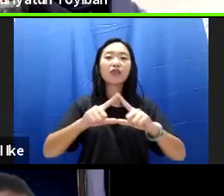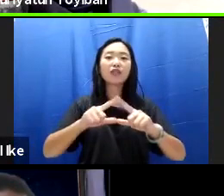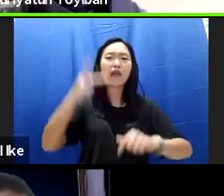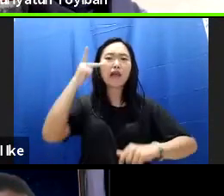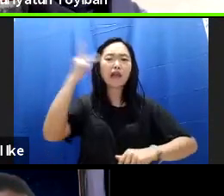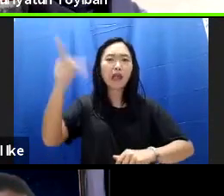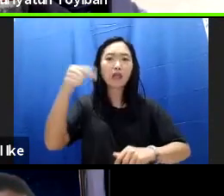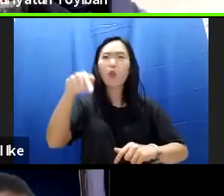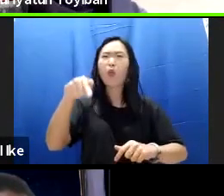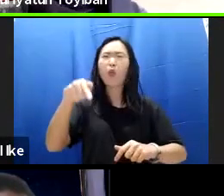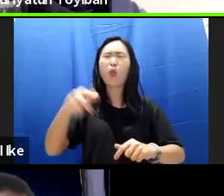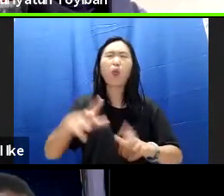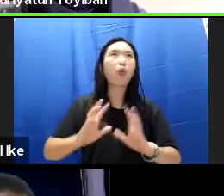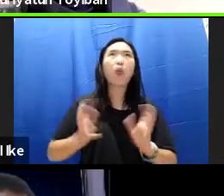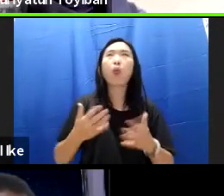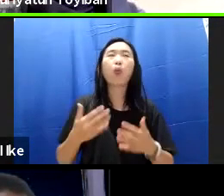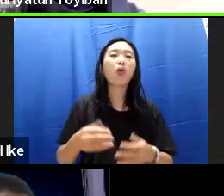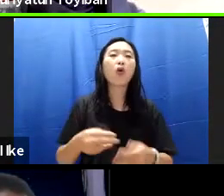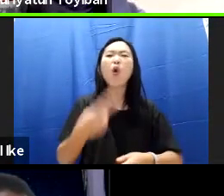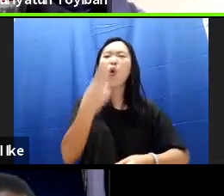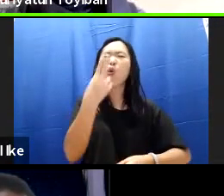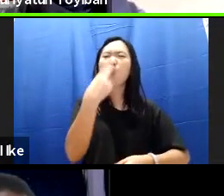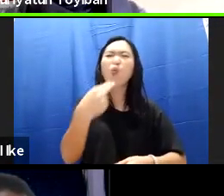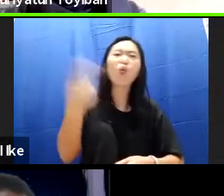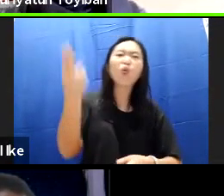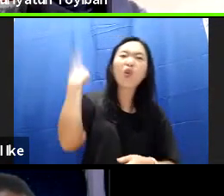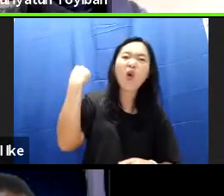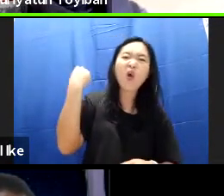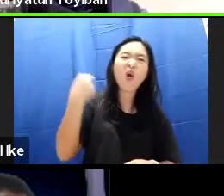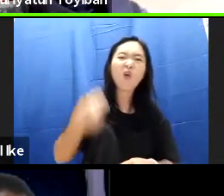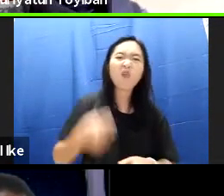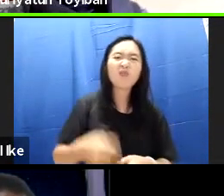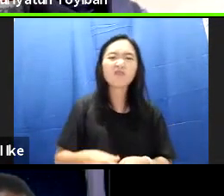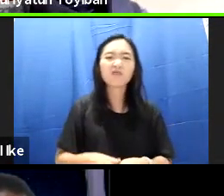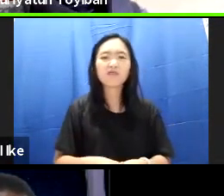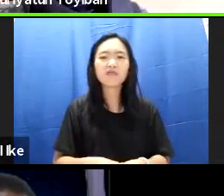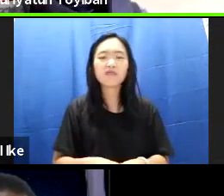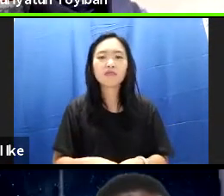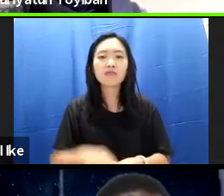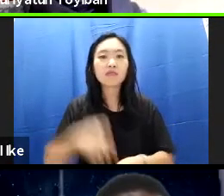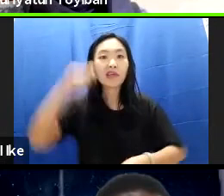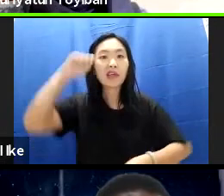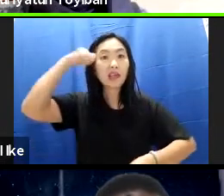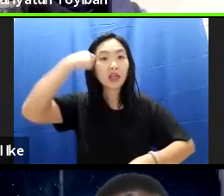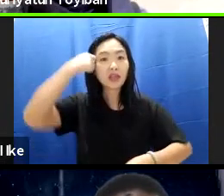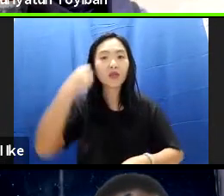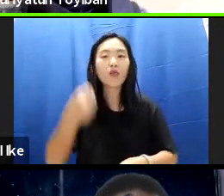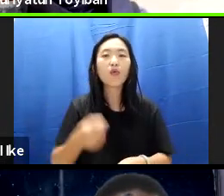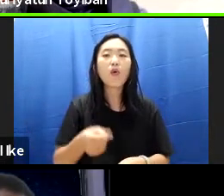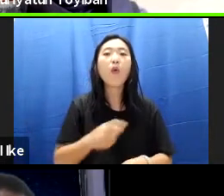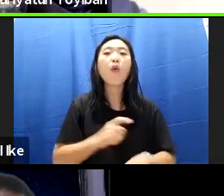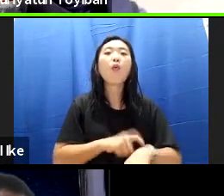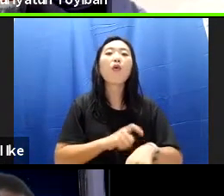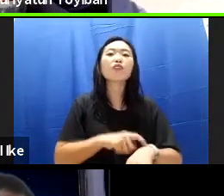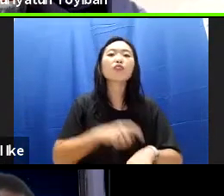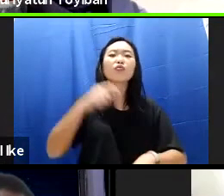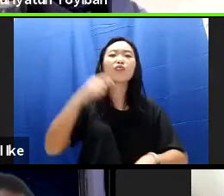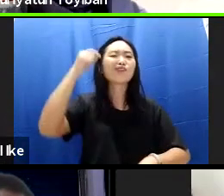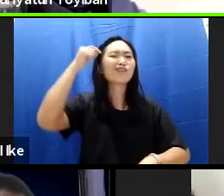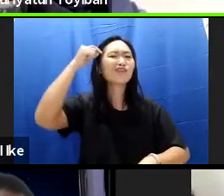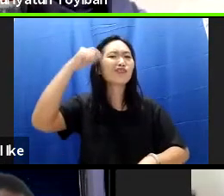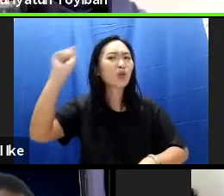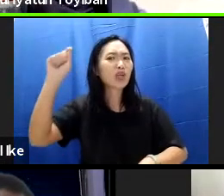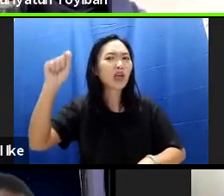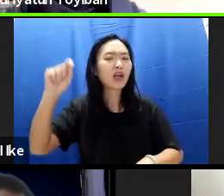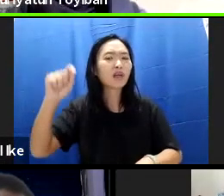ini konvensional, susah berubah. Saya ingat waktu saya kuliah itu saya pernah berdebat dengan dosen saya gitu